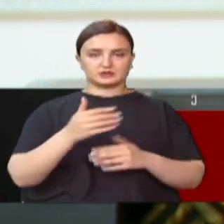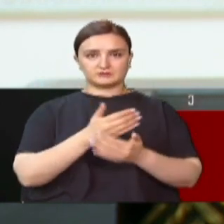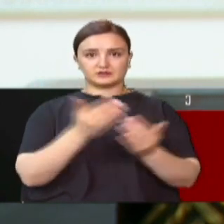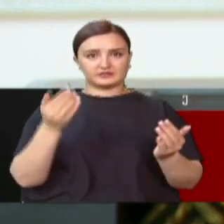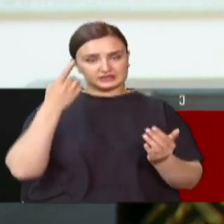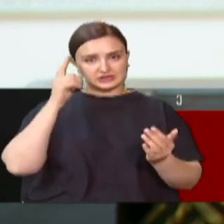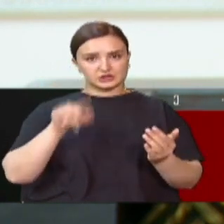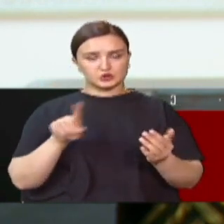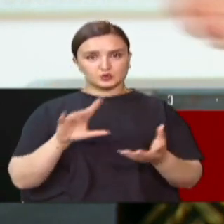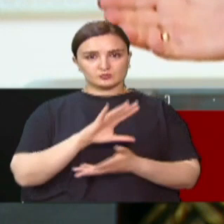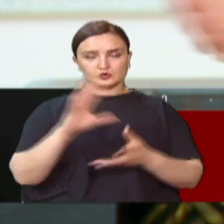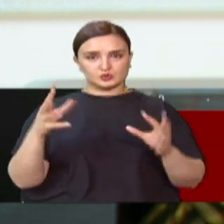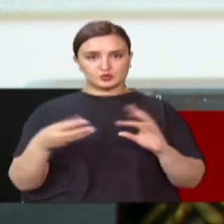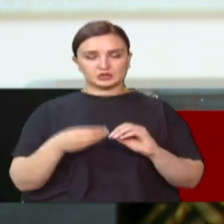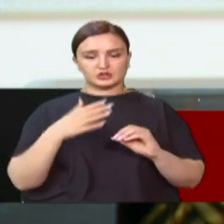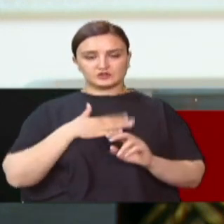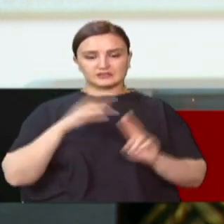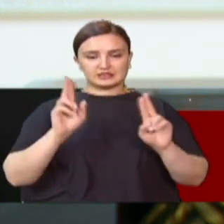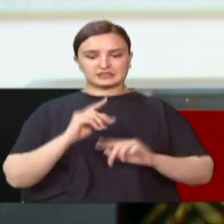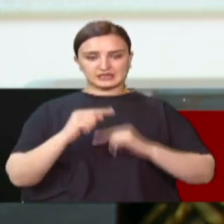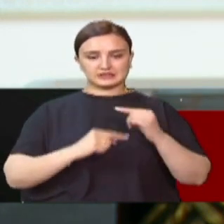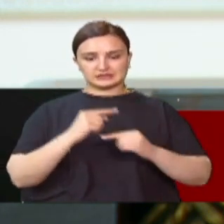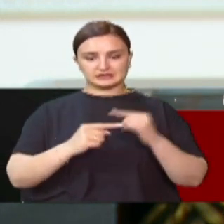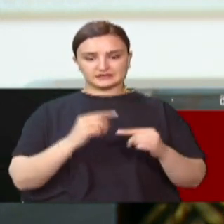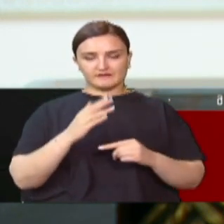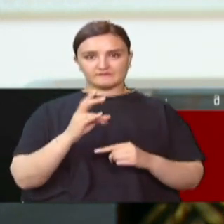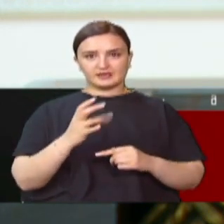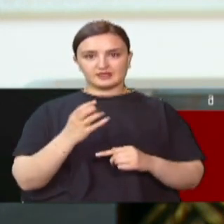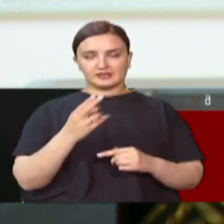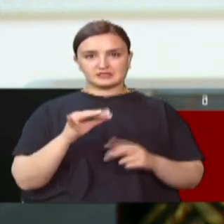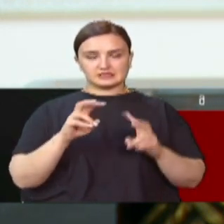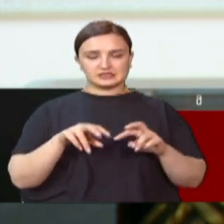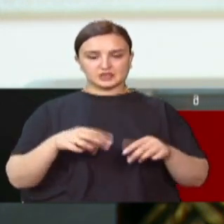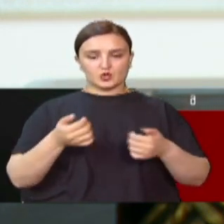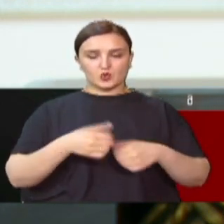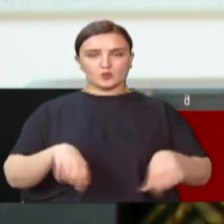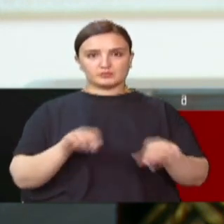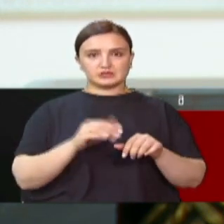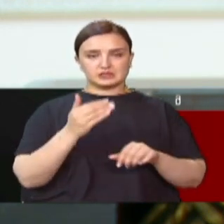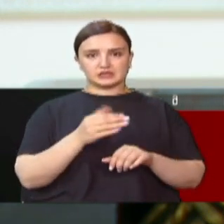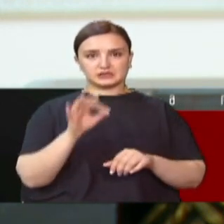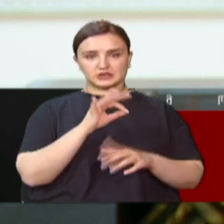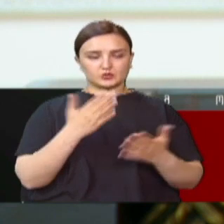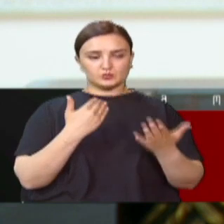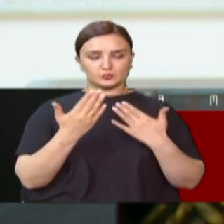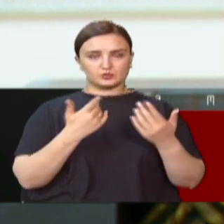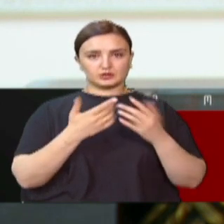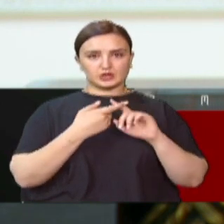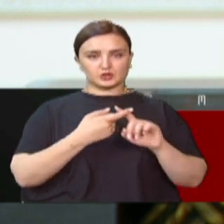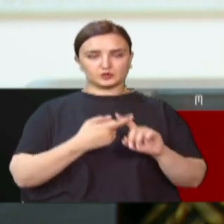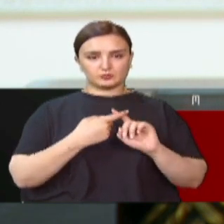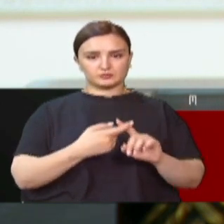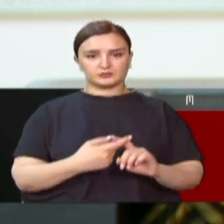რომ ზოგადად ჩვენი ტრადიცია ვენეციის კომისიასთან ურთიერთობის